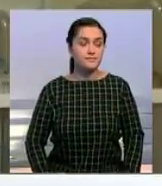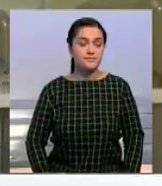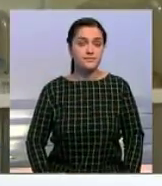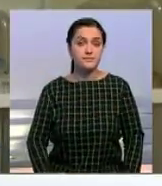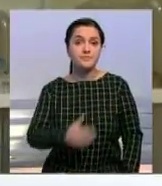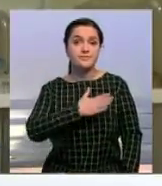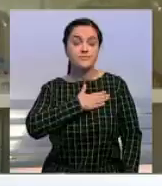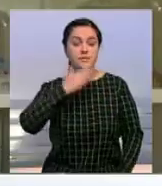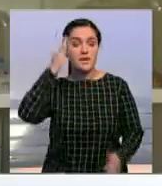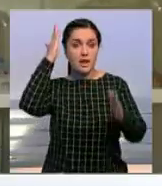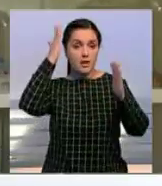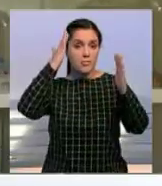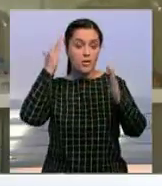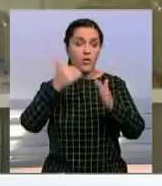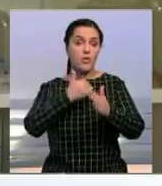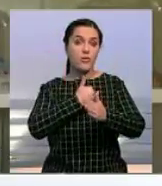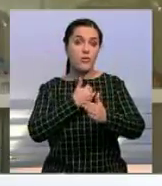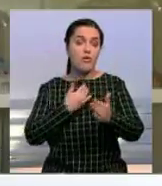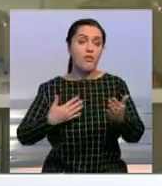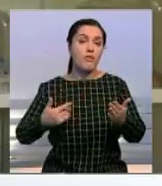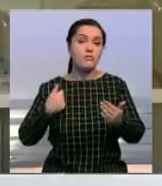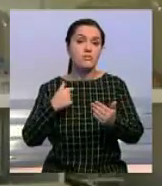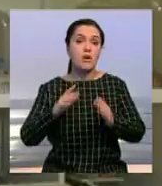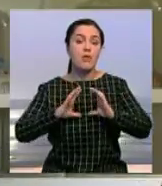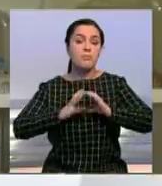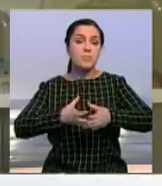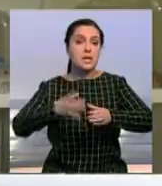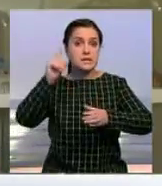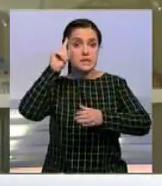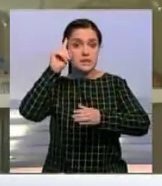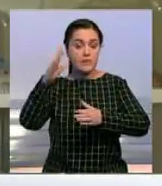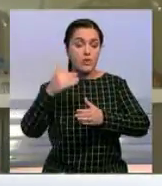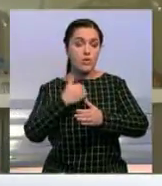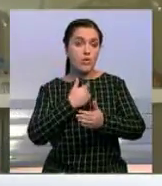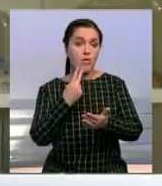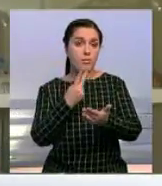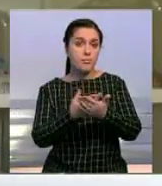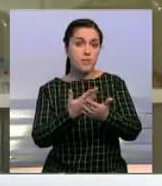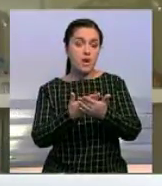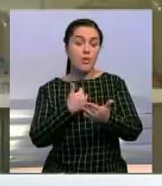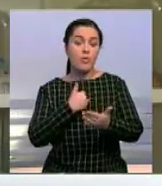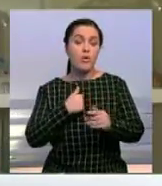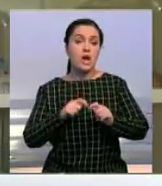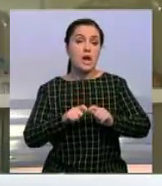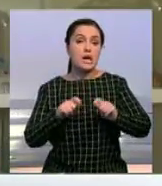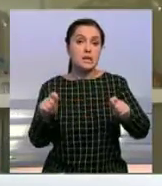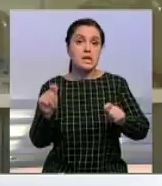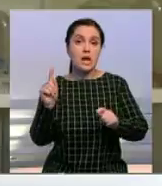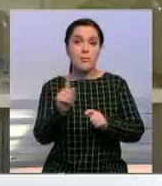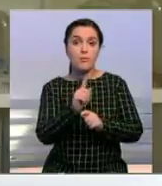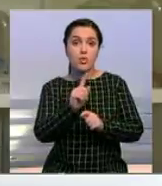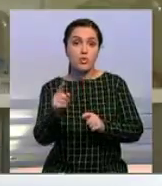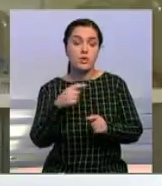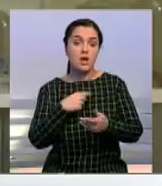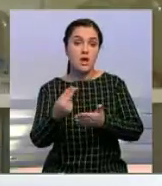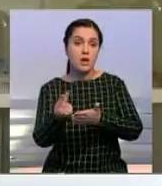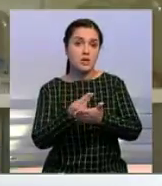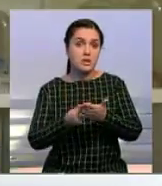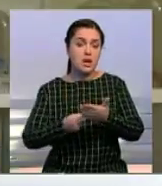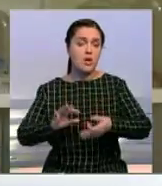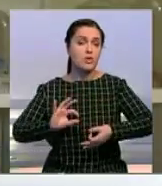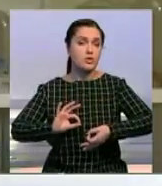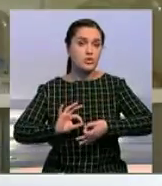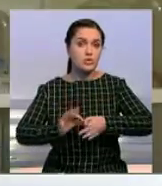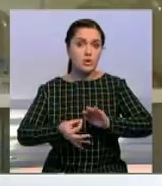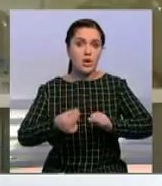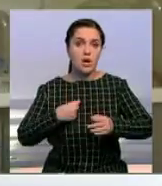Моя мечта – познакомить весь мир со своим искусством. В будущем я хочу открыть музей миниатюрных картин. Сложность заключается